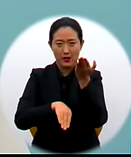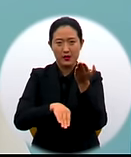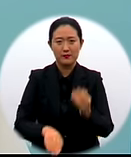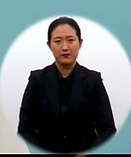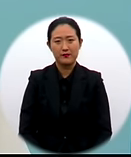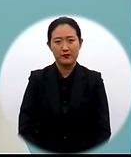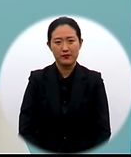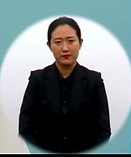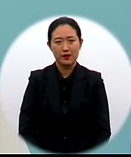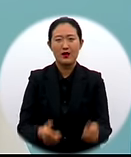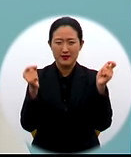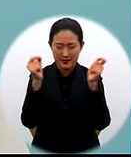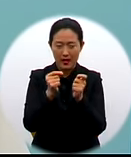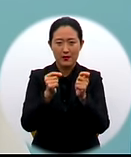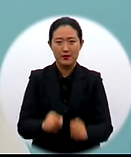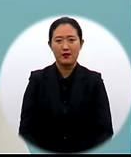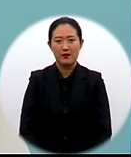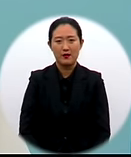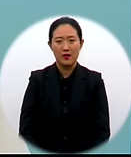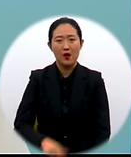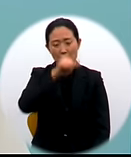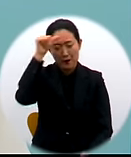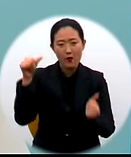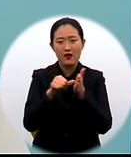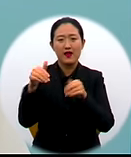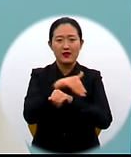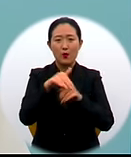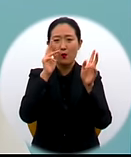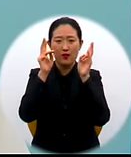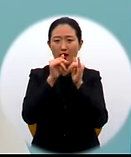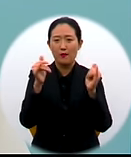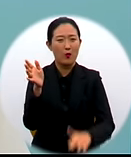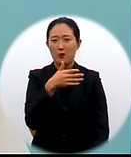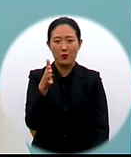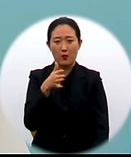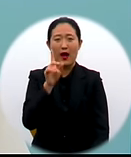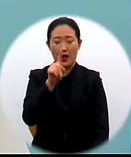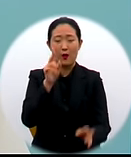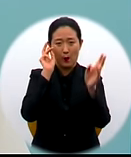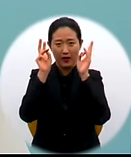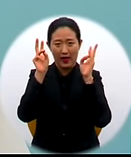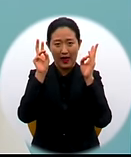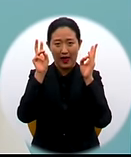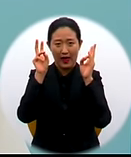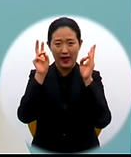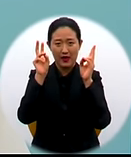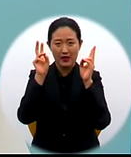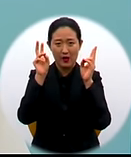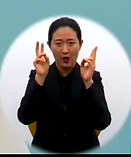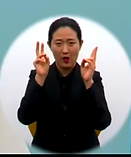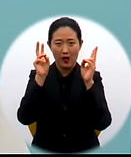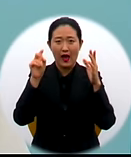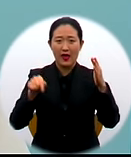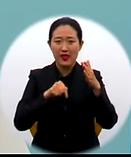짧습니다. 이건 평생 직장이 없어지는 정도가 아니라 그냥 한 직장에서 어떻게 보면 막만 보고 직장을 찍먹만